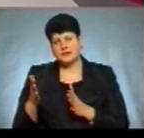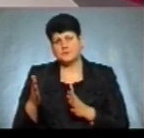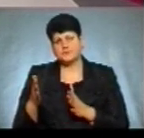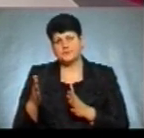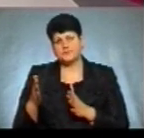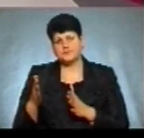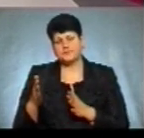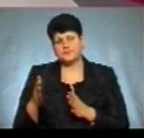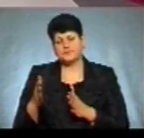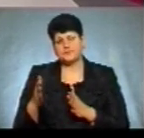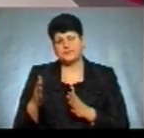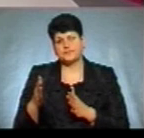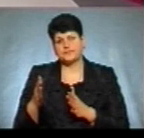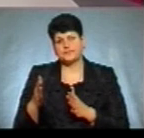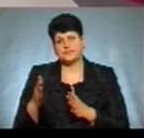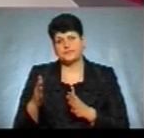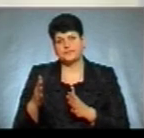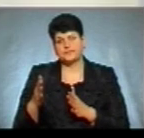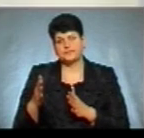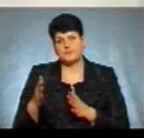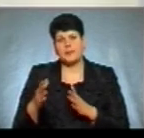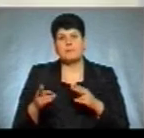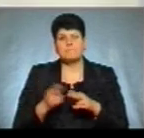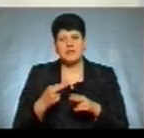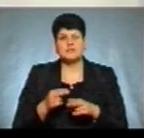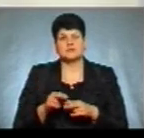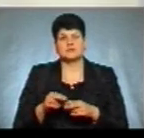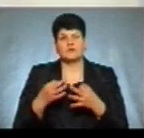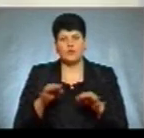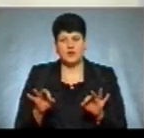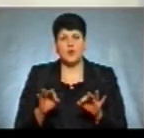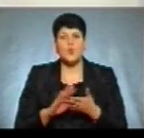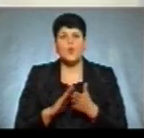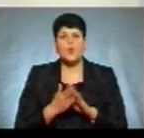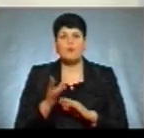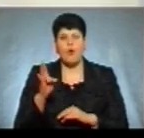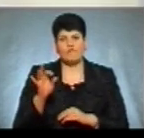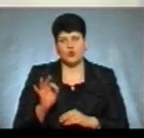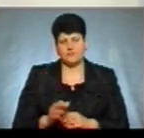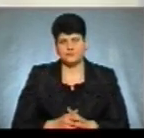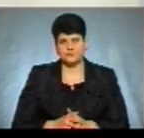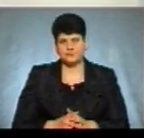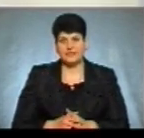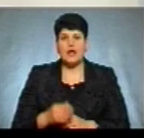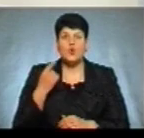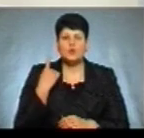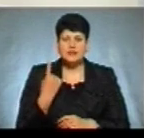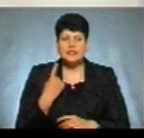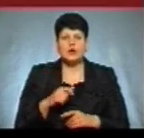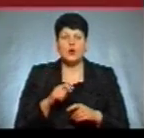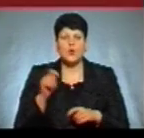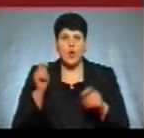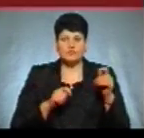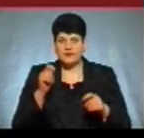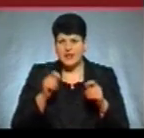присуджувань позбавлення волі з умовним терміном. На одній з прес-конференцій ви зазначили, що